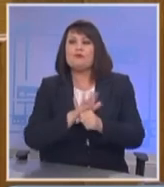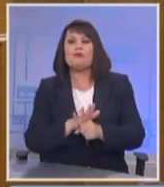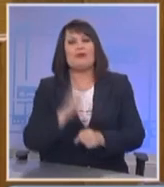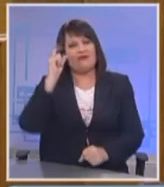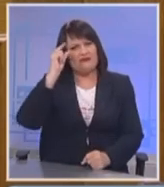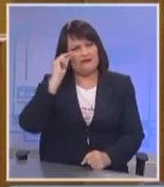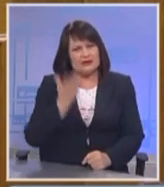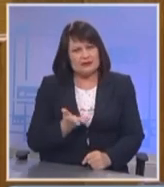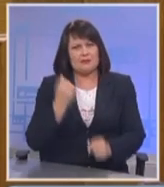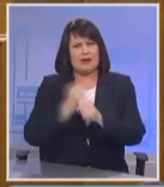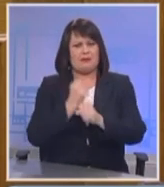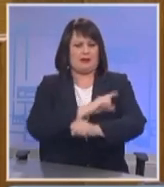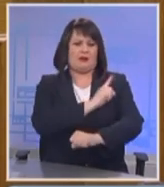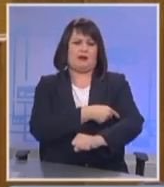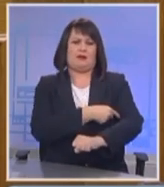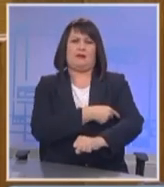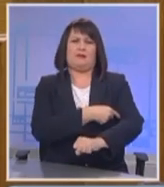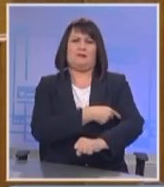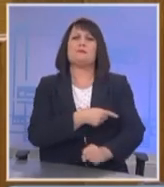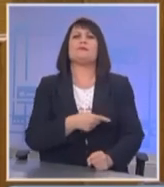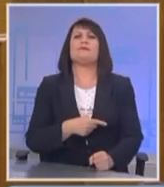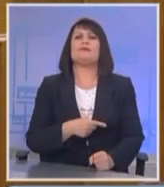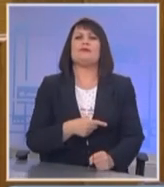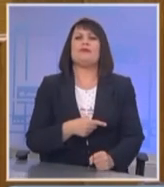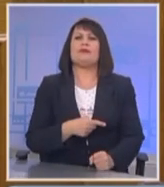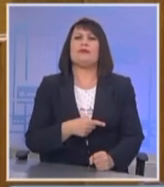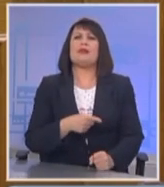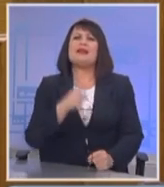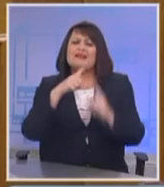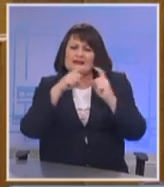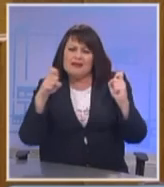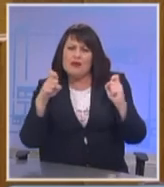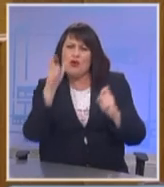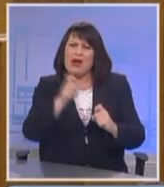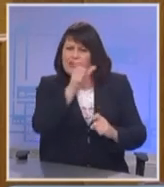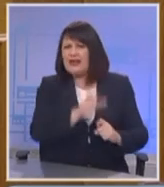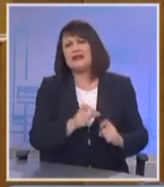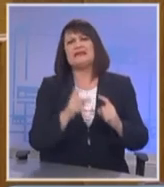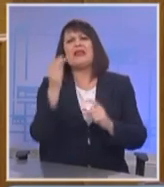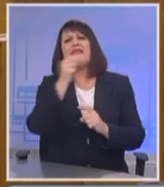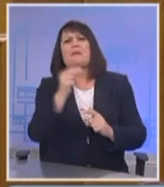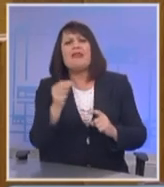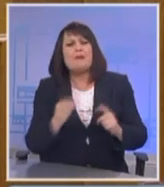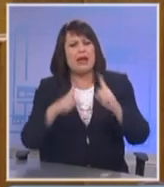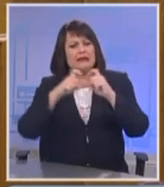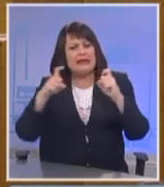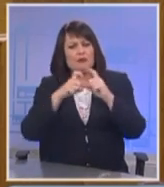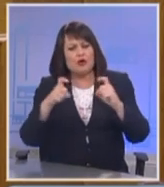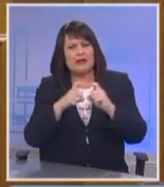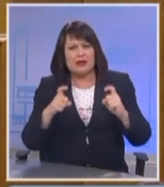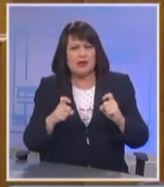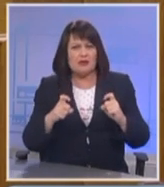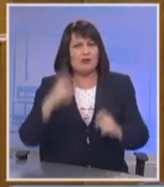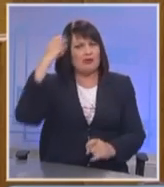και επαγγελματική ικανότητα στα αντίστοιχα επιστημονικά αντικείμενα και διαμορφώνοντας βαθιά